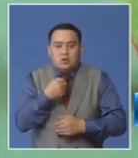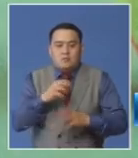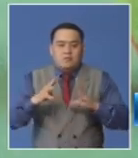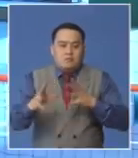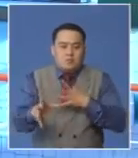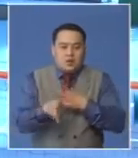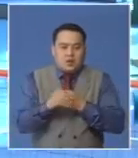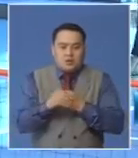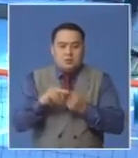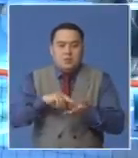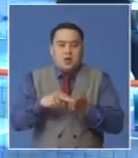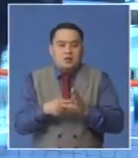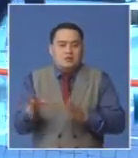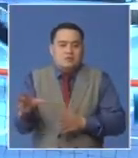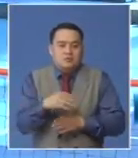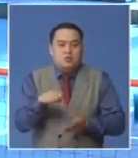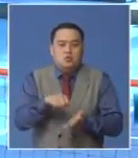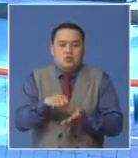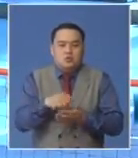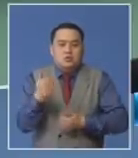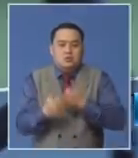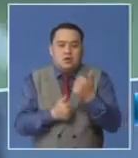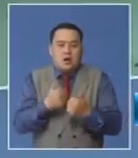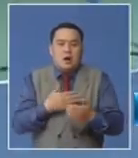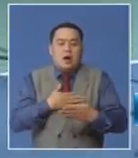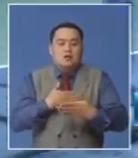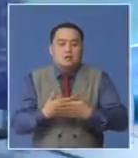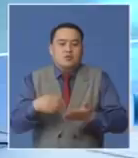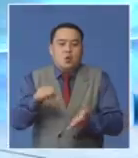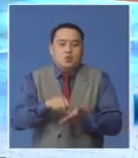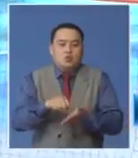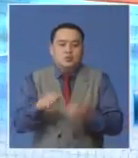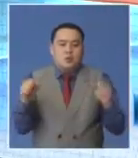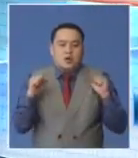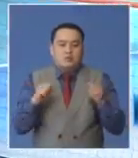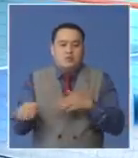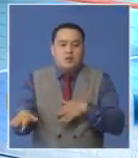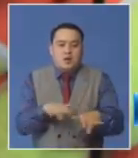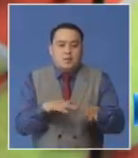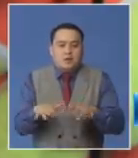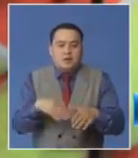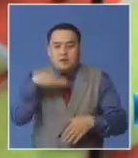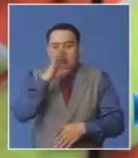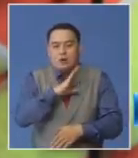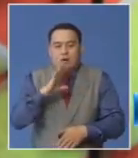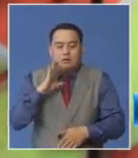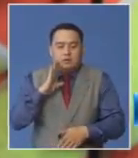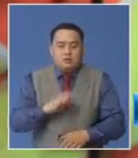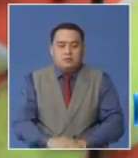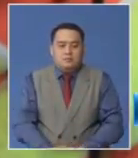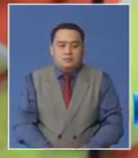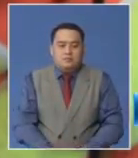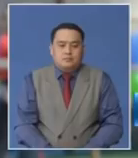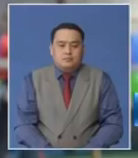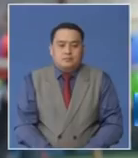вместе с ним нас планирует и все остальные участники соревнований самое активное участие в спортивном мероприятии приняли и родители юных теннисистов